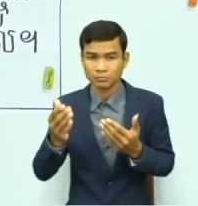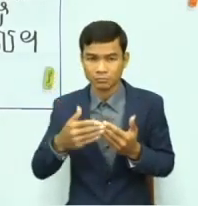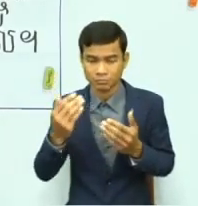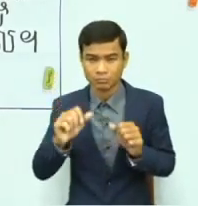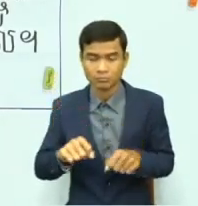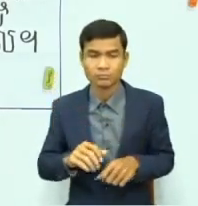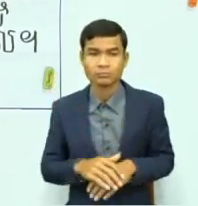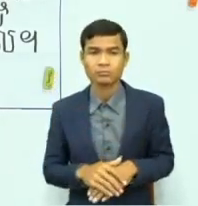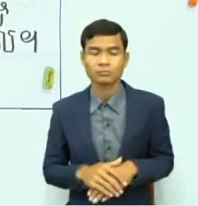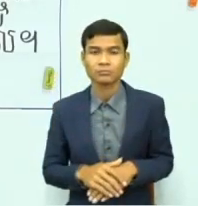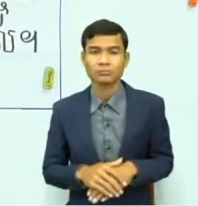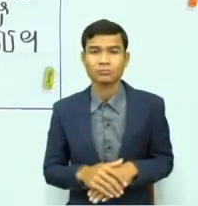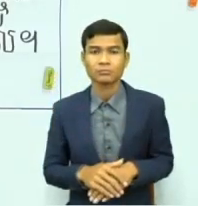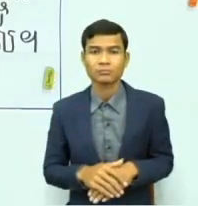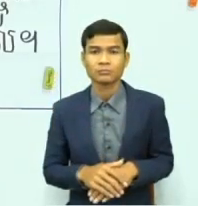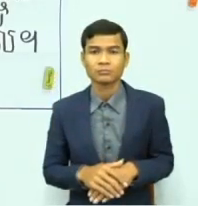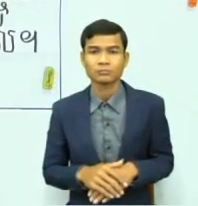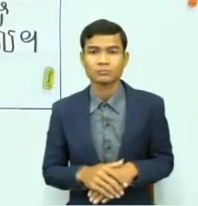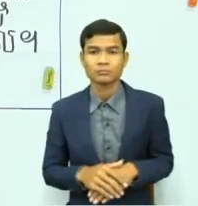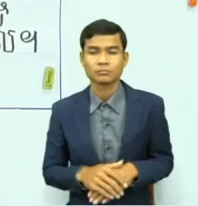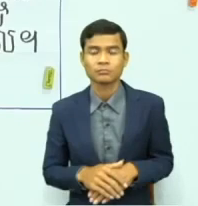sửa